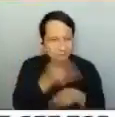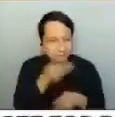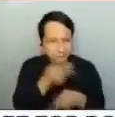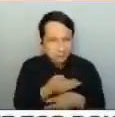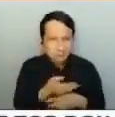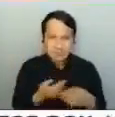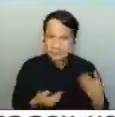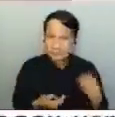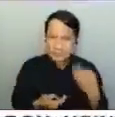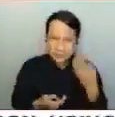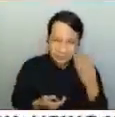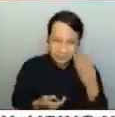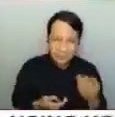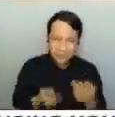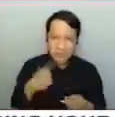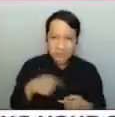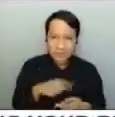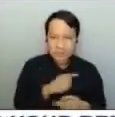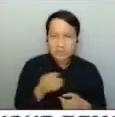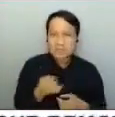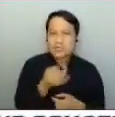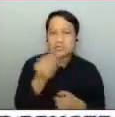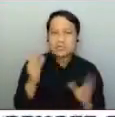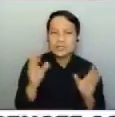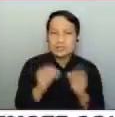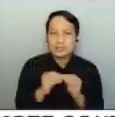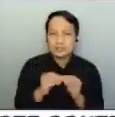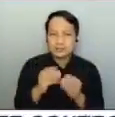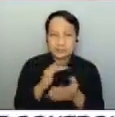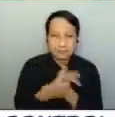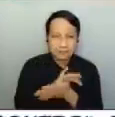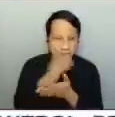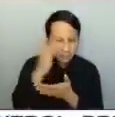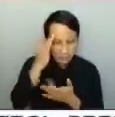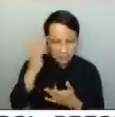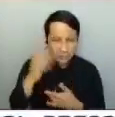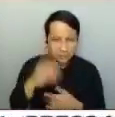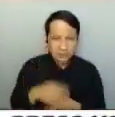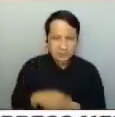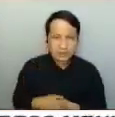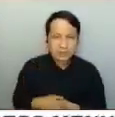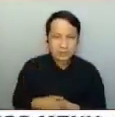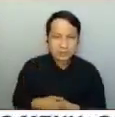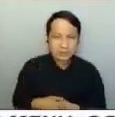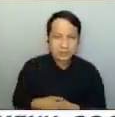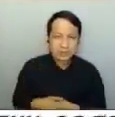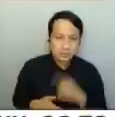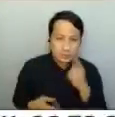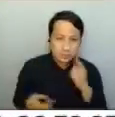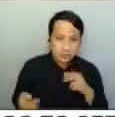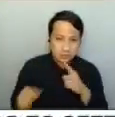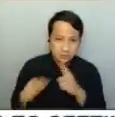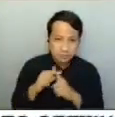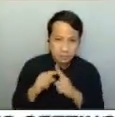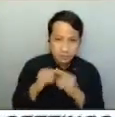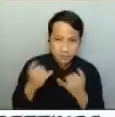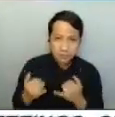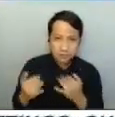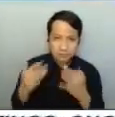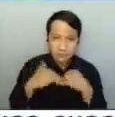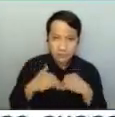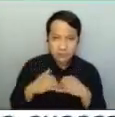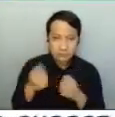Rabia sa kanyang latest vlog ang kanyang version ng 24 Facts About Me. Kakaibang Rabia ang mapapanood ng fans sa nasabing